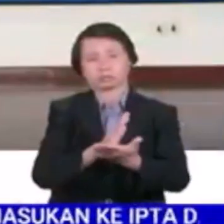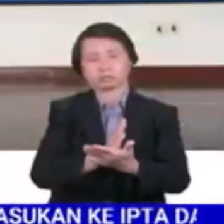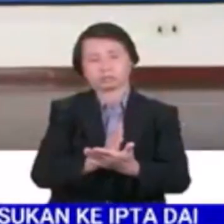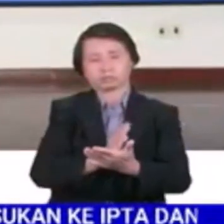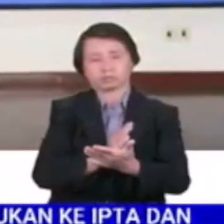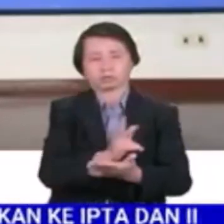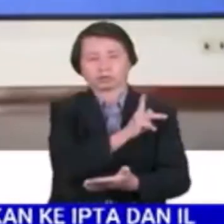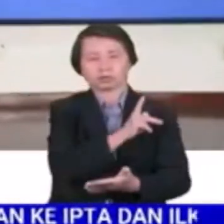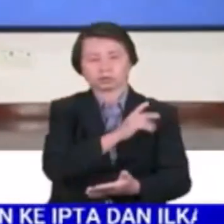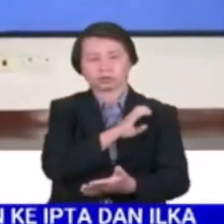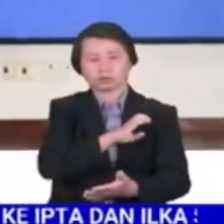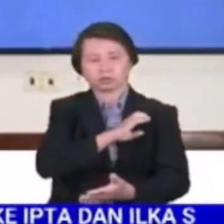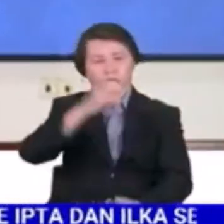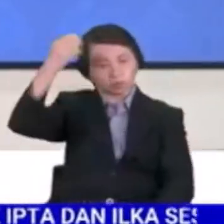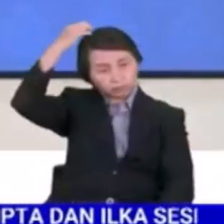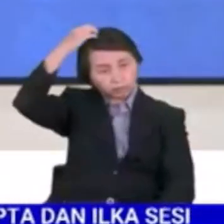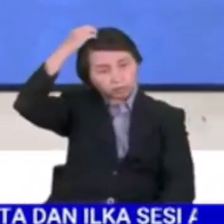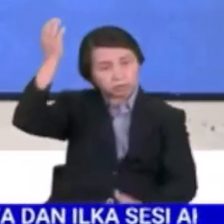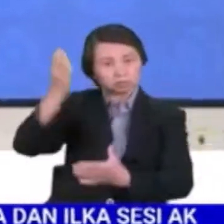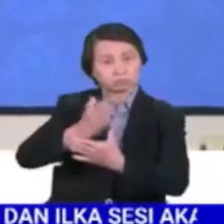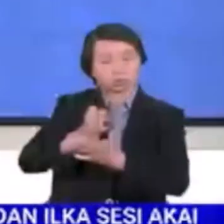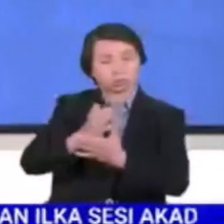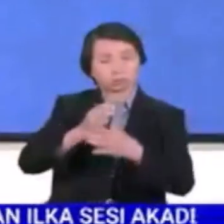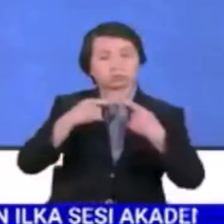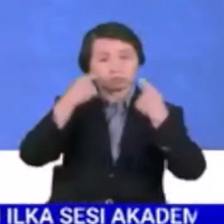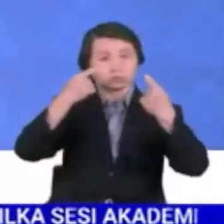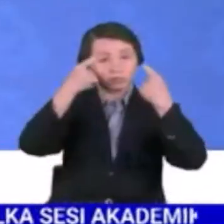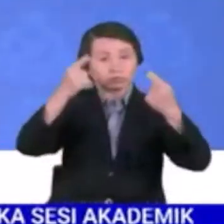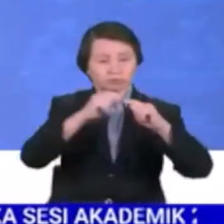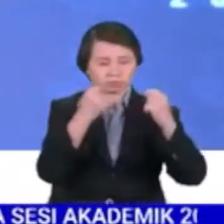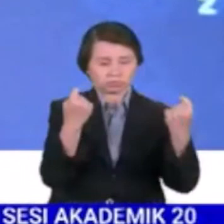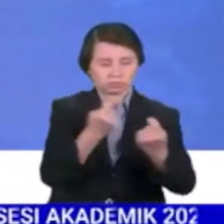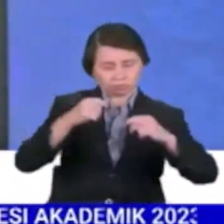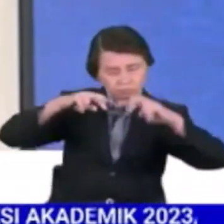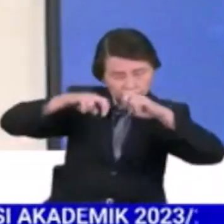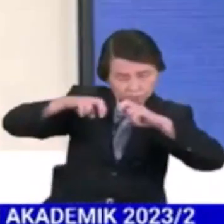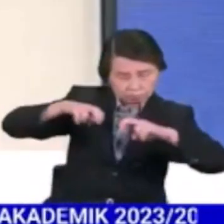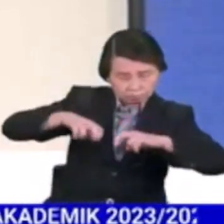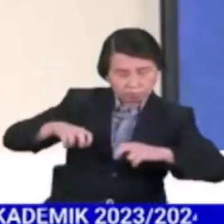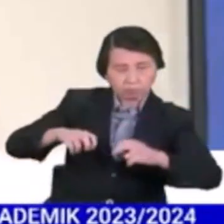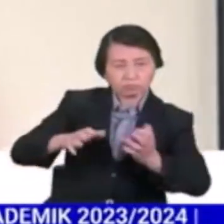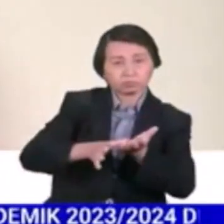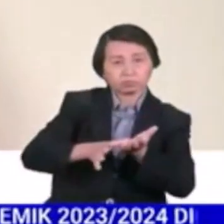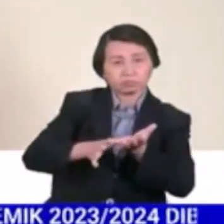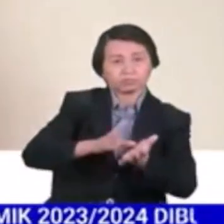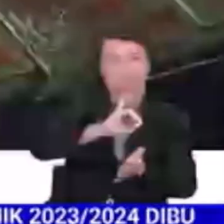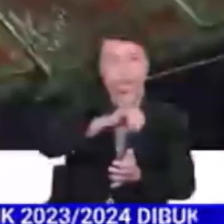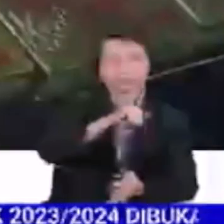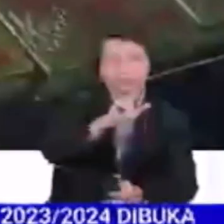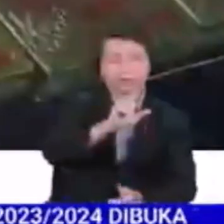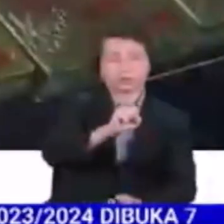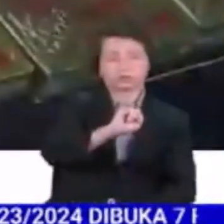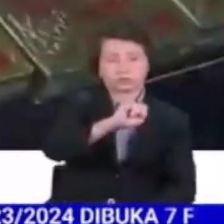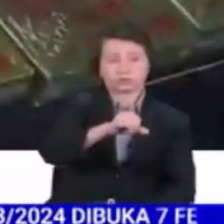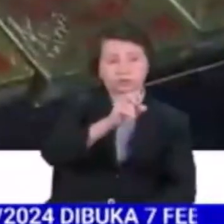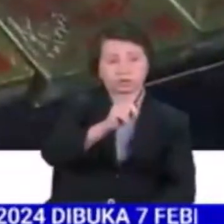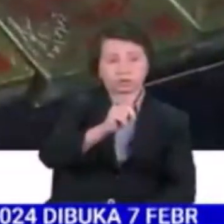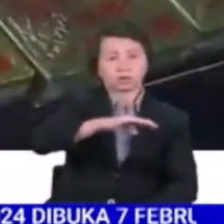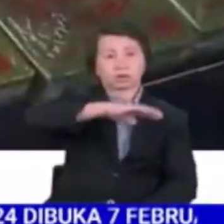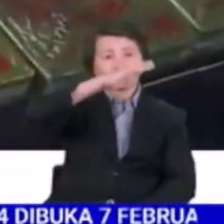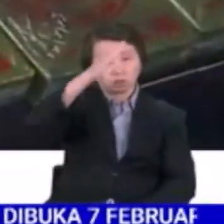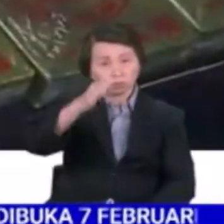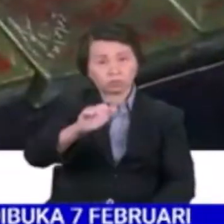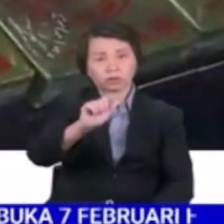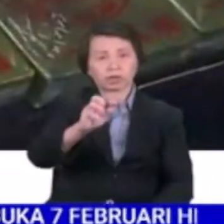Selangor, Dato' S. Sasikala Devi berkongsi kejayaan pasukan Jabatan Siasatan Jenayah Narkotik JSJN Bukit Aman dalam